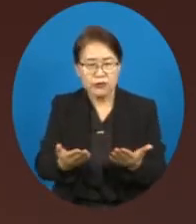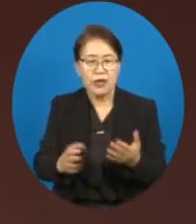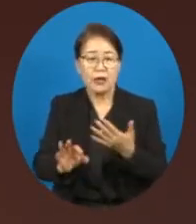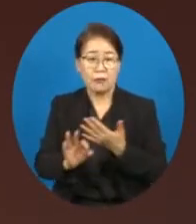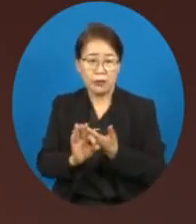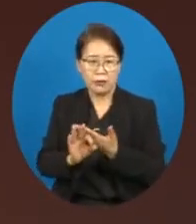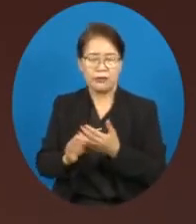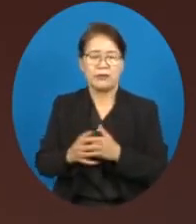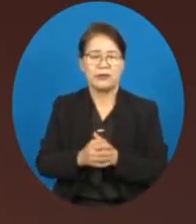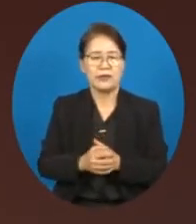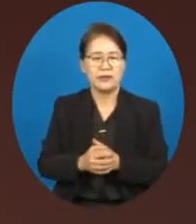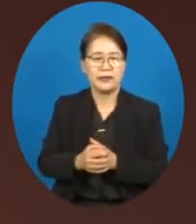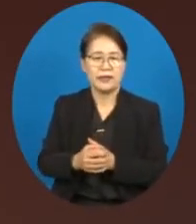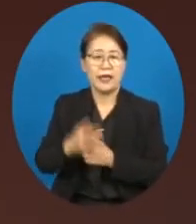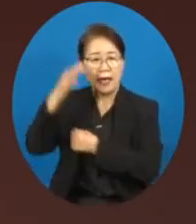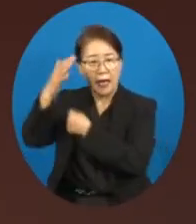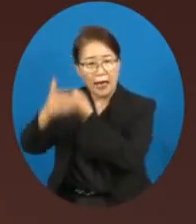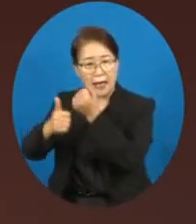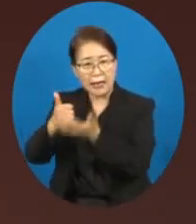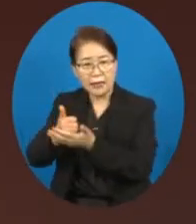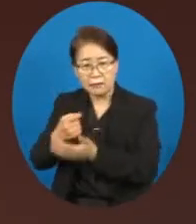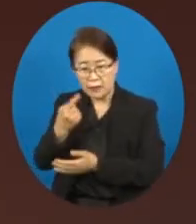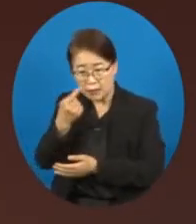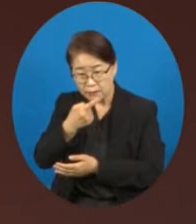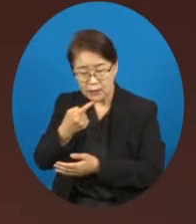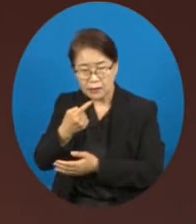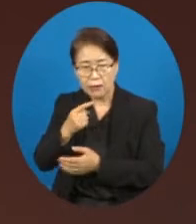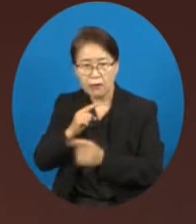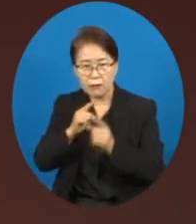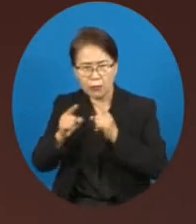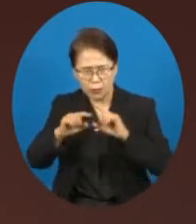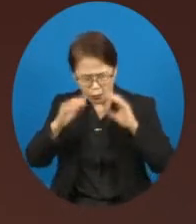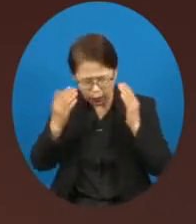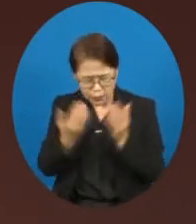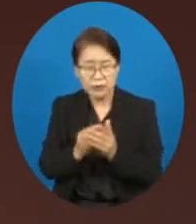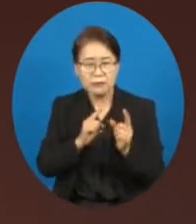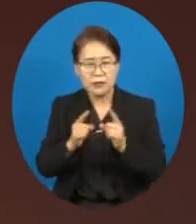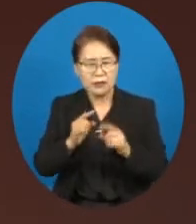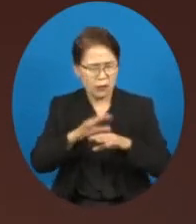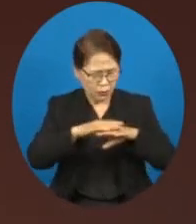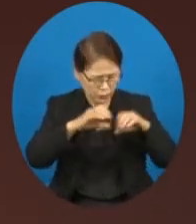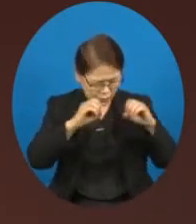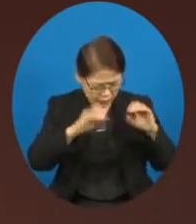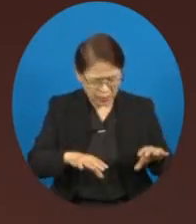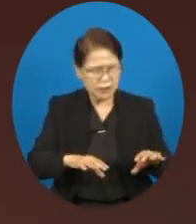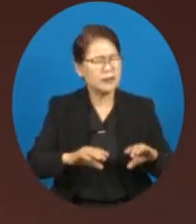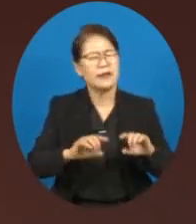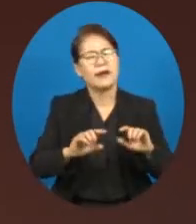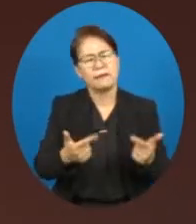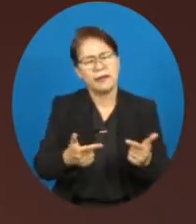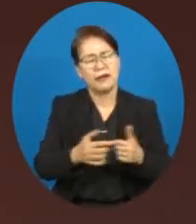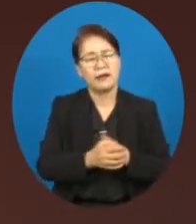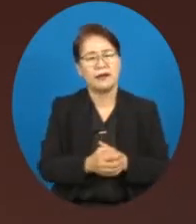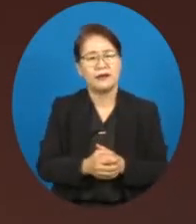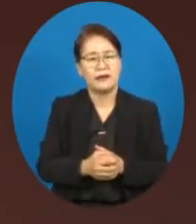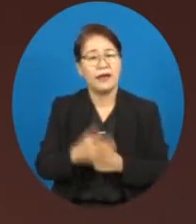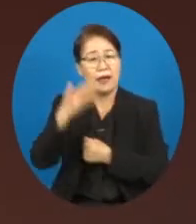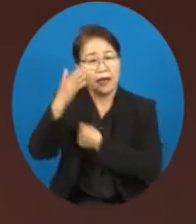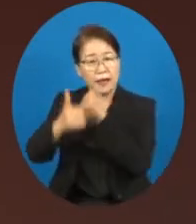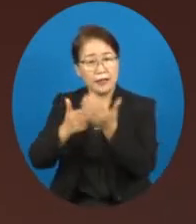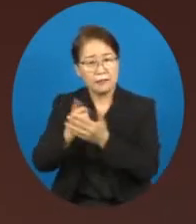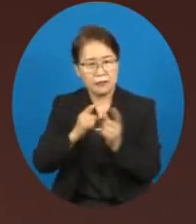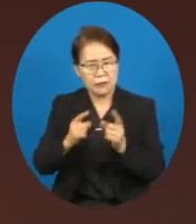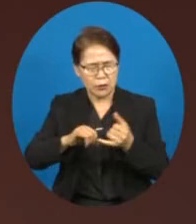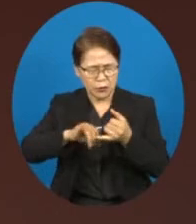하물며 하나님의 입에서 나오는 말씀이 헛되이 돌아오겠느냐? 하나님의